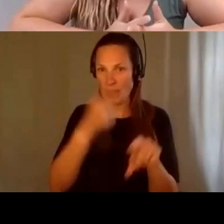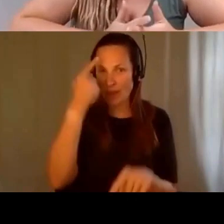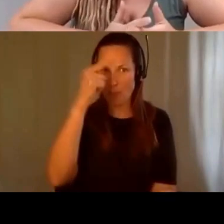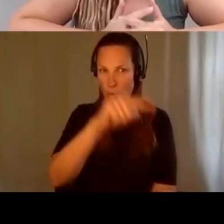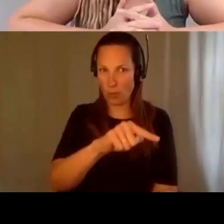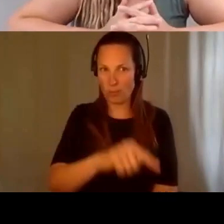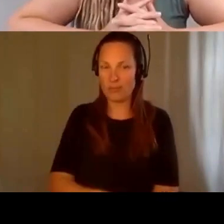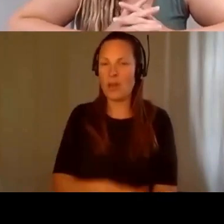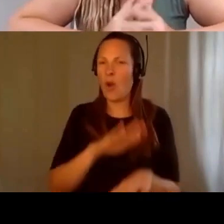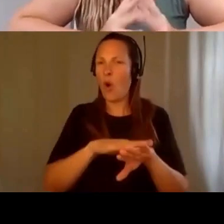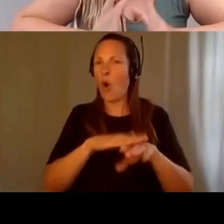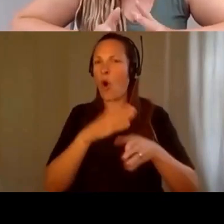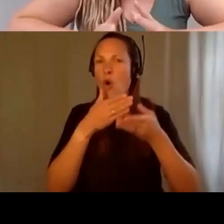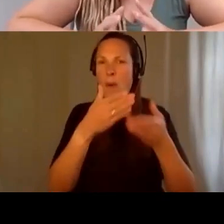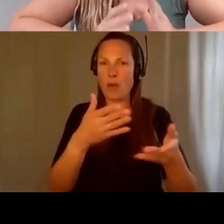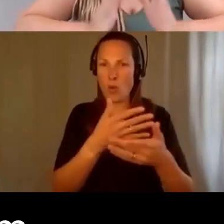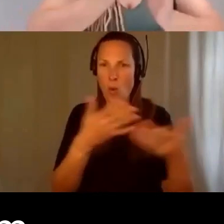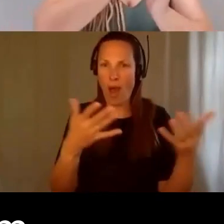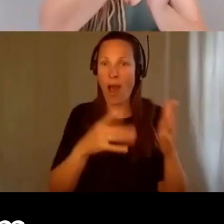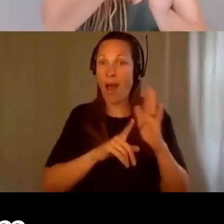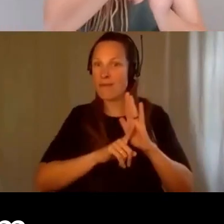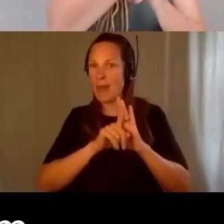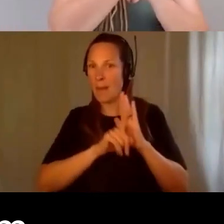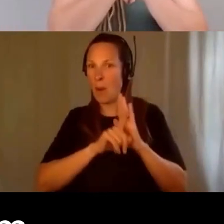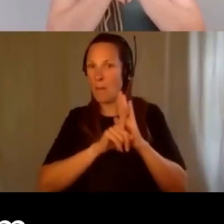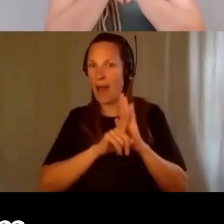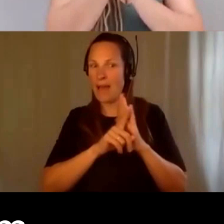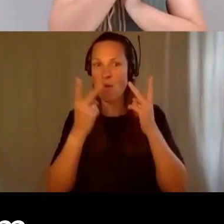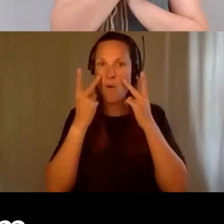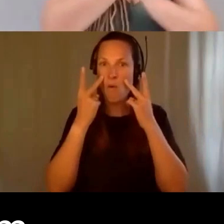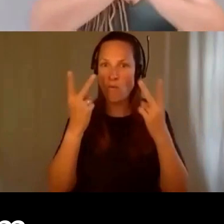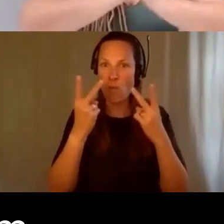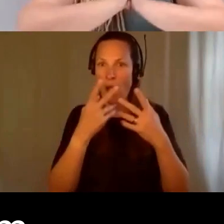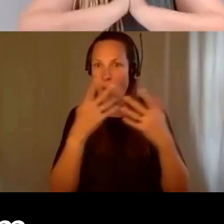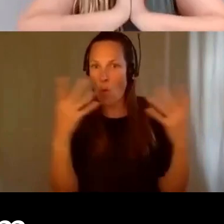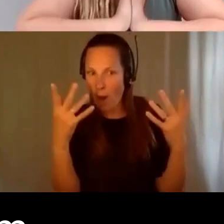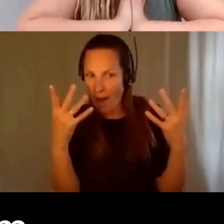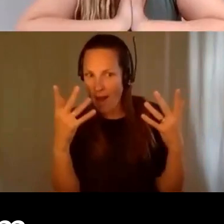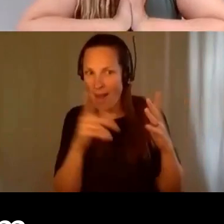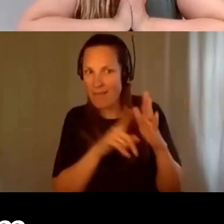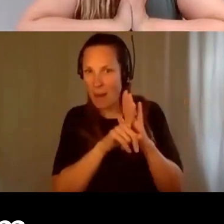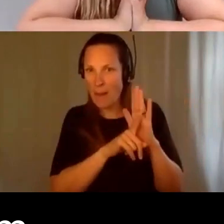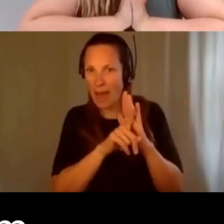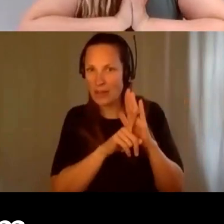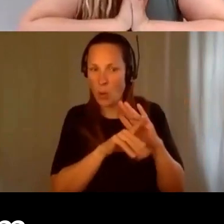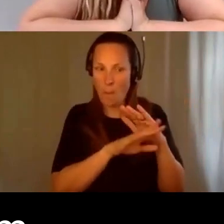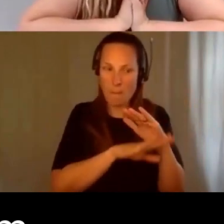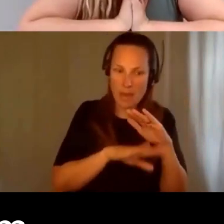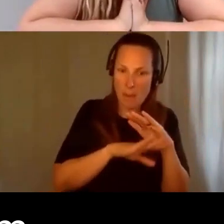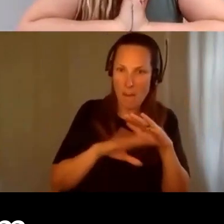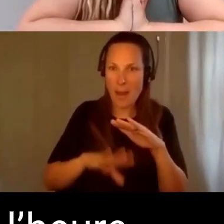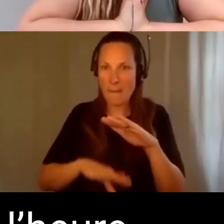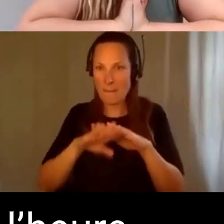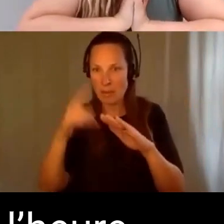qui est recommandé, c'est d'installer un thermomètre où on voit le minimum et le maximum pour savoir quand